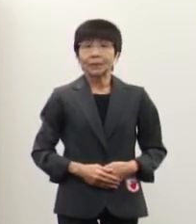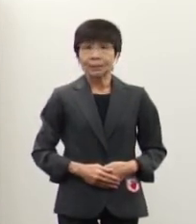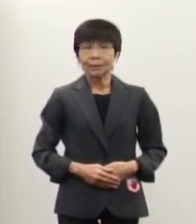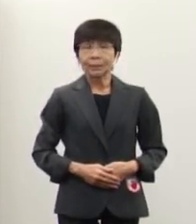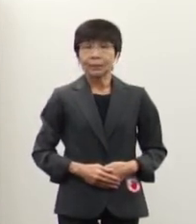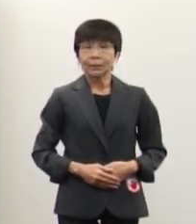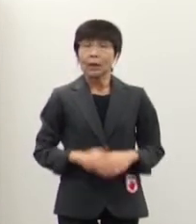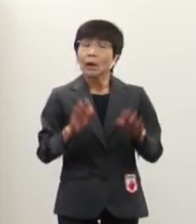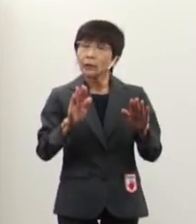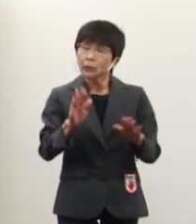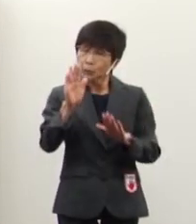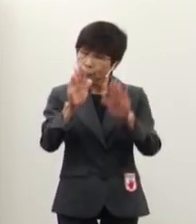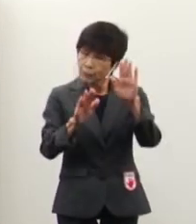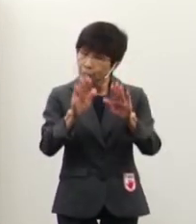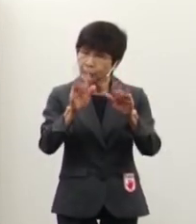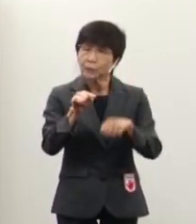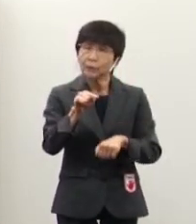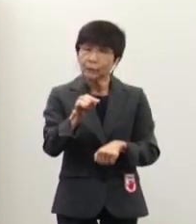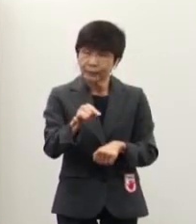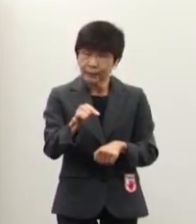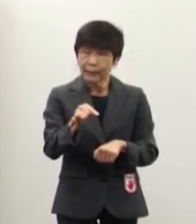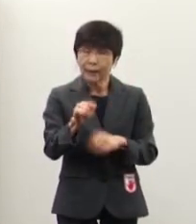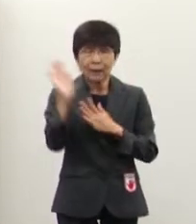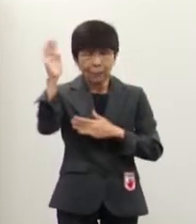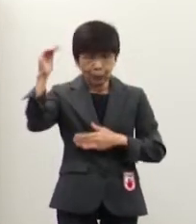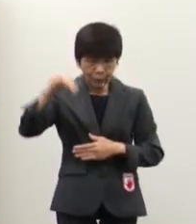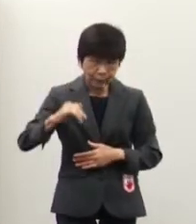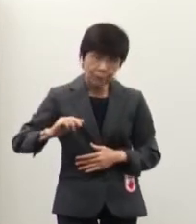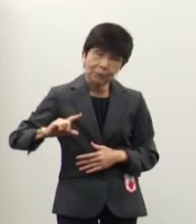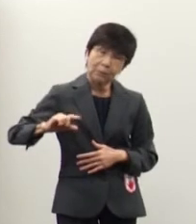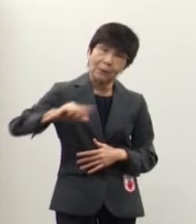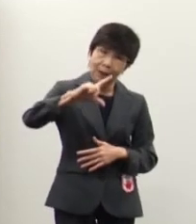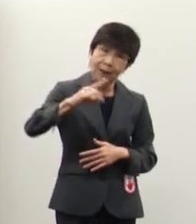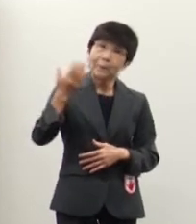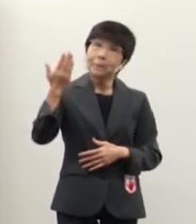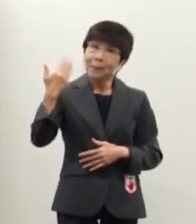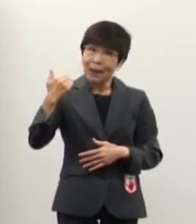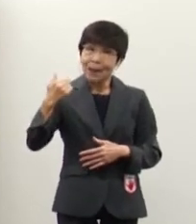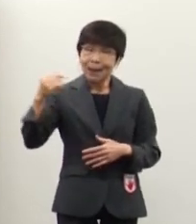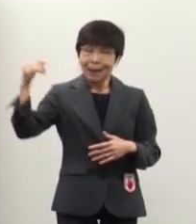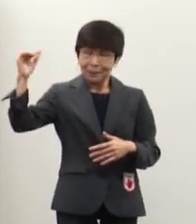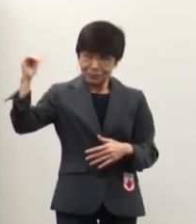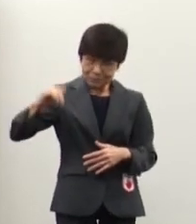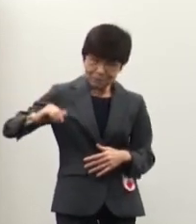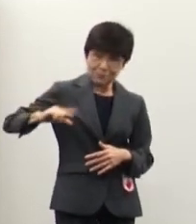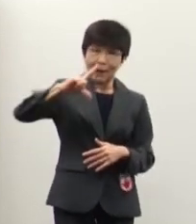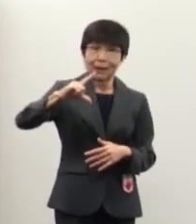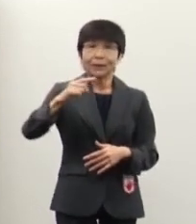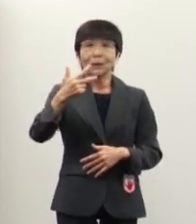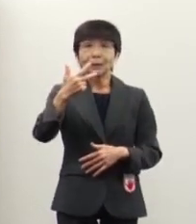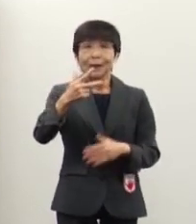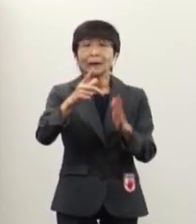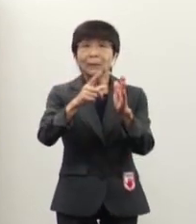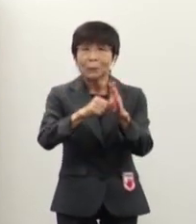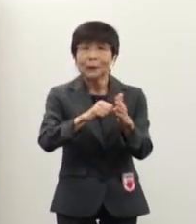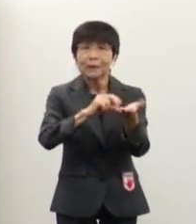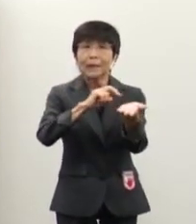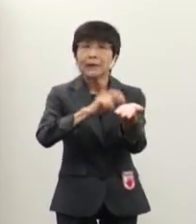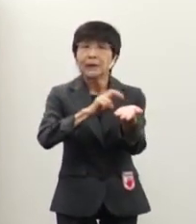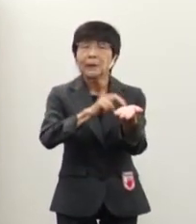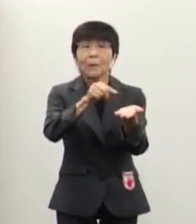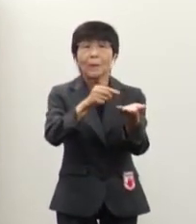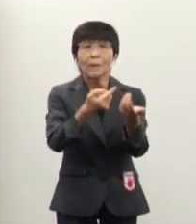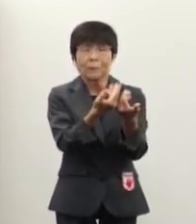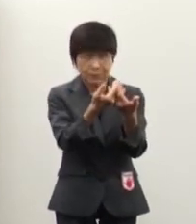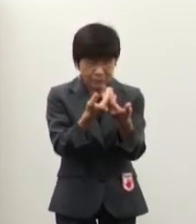これらの状況を受けまして、爆発的な感染拡大のがあった第7波において、医療提供体制